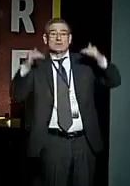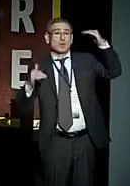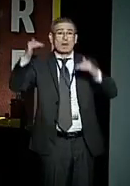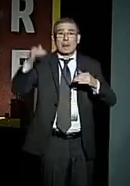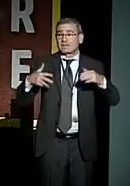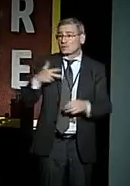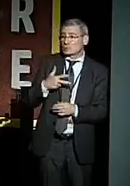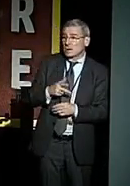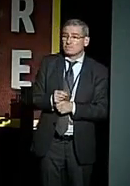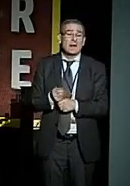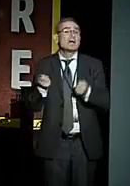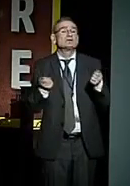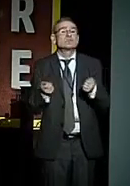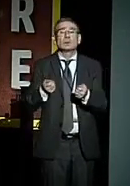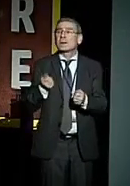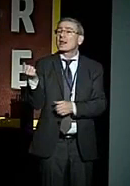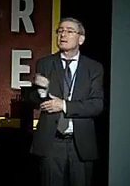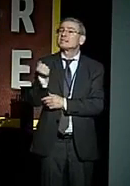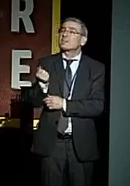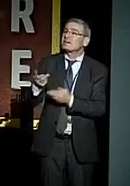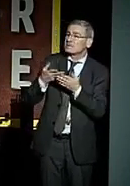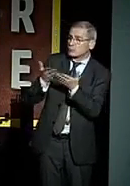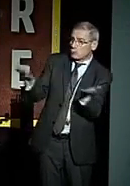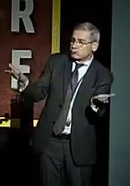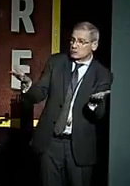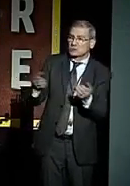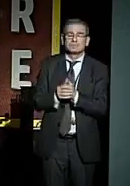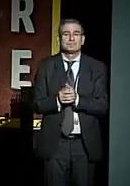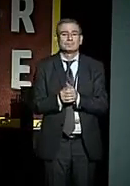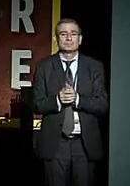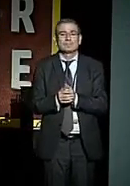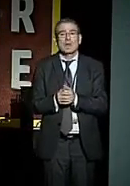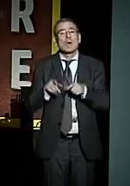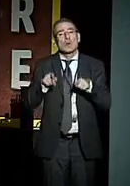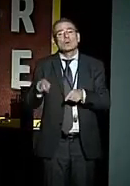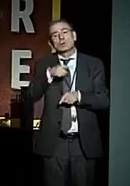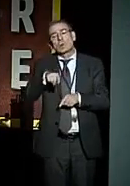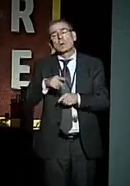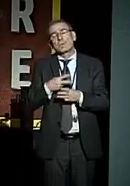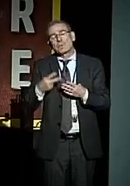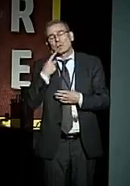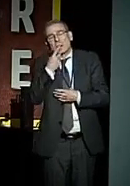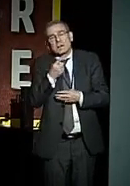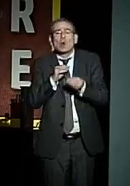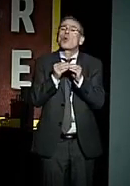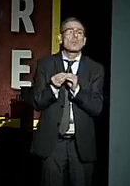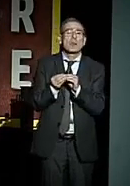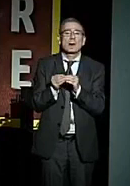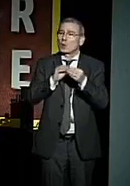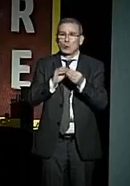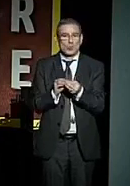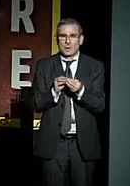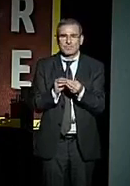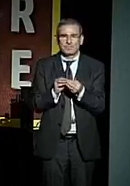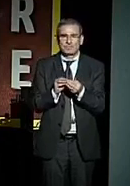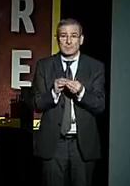per la gestione dei servizi pubblici. Ecco, per tutto questo noi abbiamo provato a dire come lo facciamo, e lo